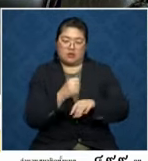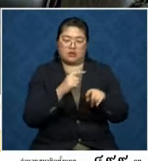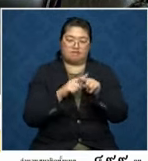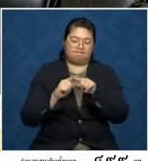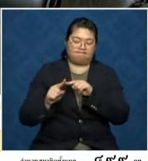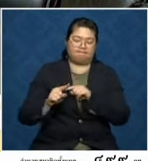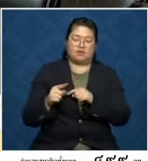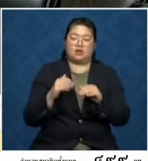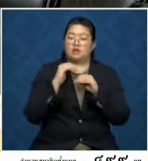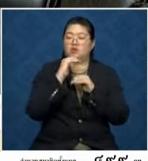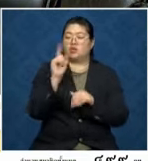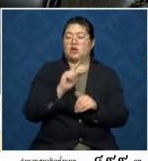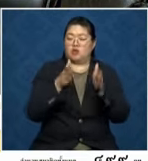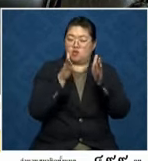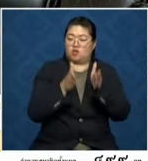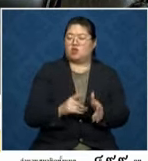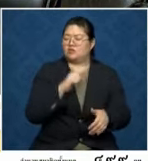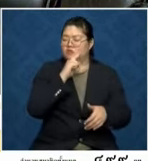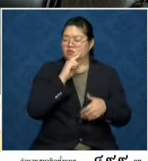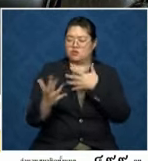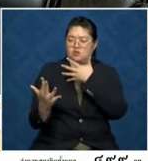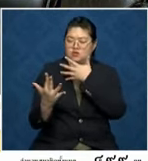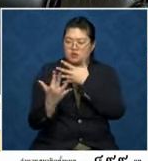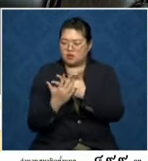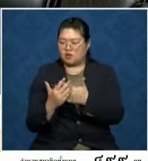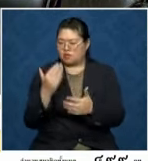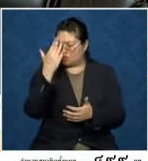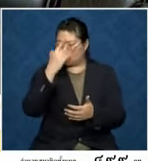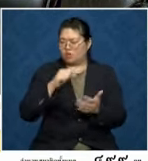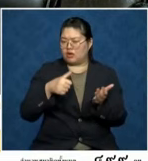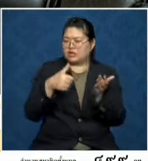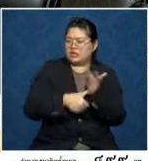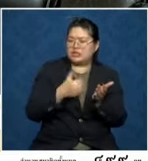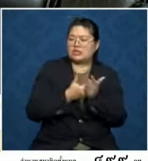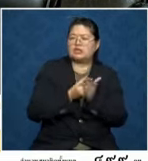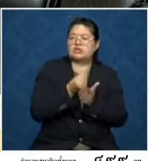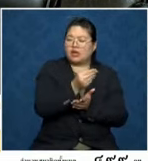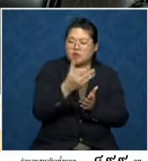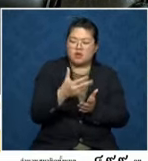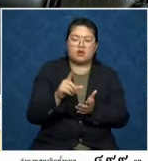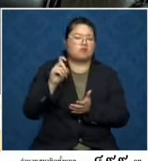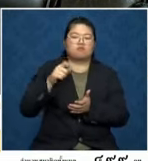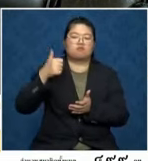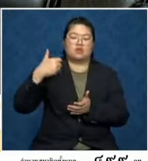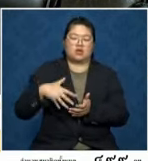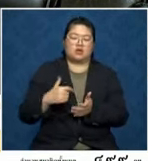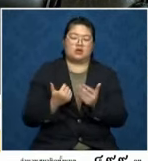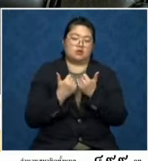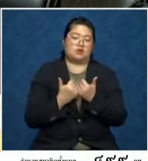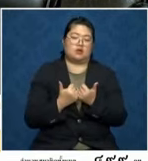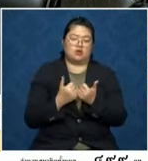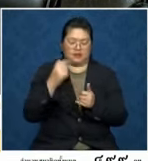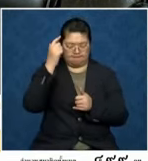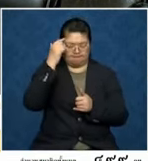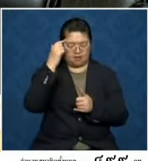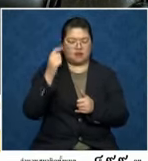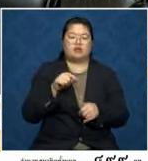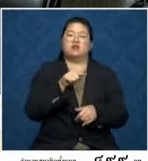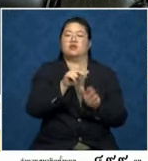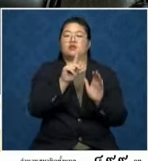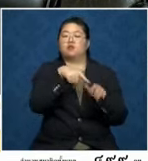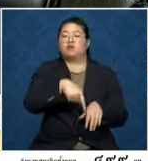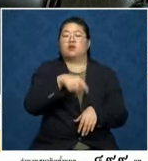าบุคคลจะติดคุกเพียงเพราะไม่จ่ายหนี้ไม่ได้นะครับดังนั้นจึงเป็นการสมควรที่จะยกเลิก